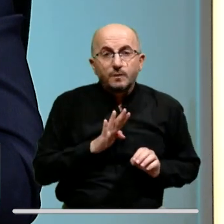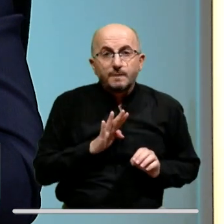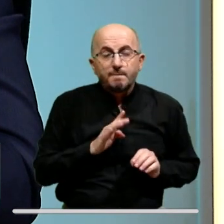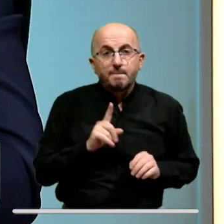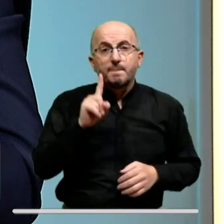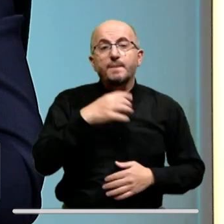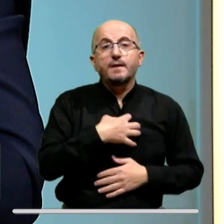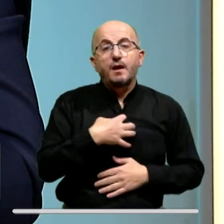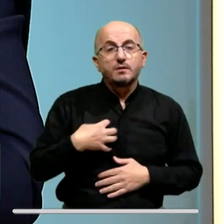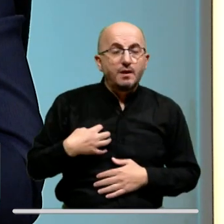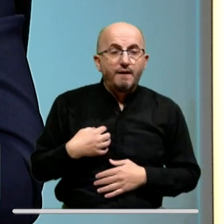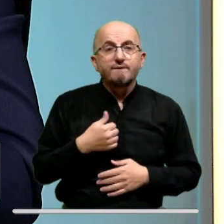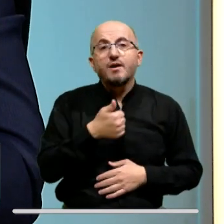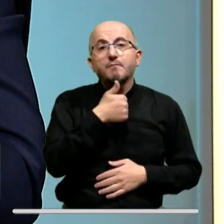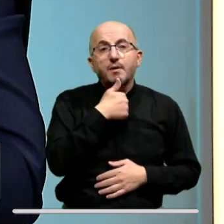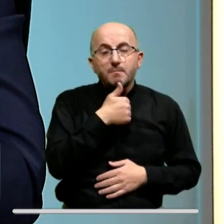bir anne ve baba